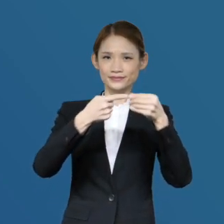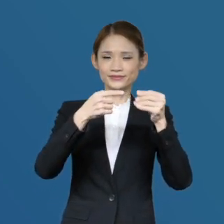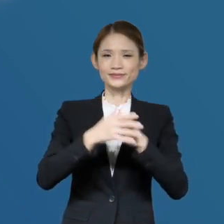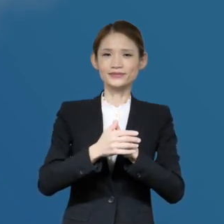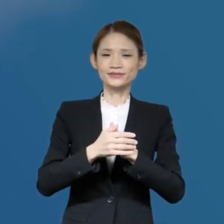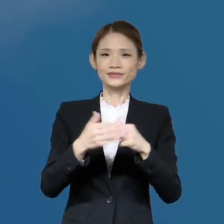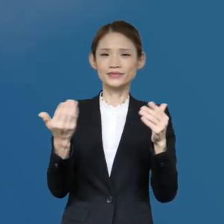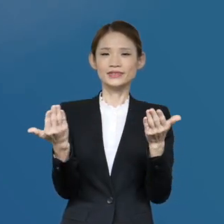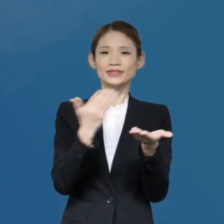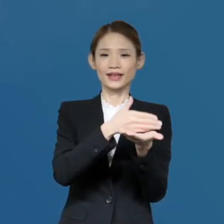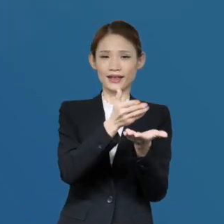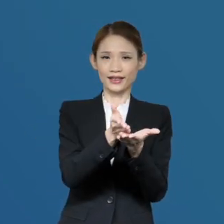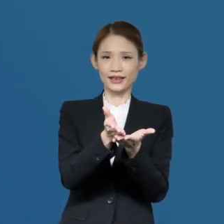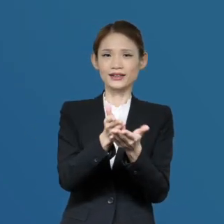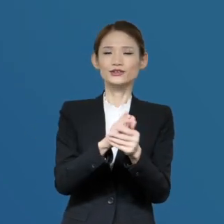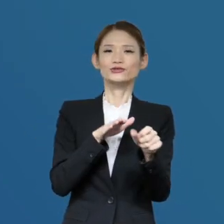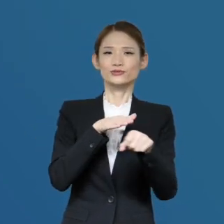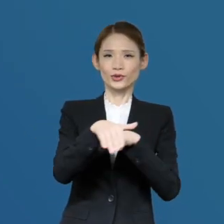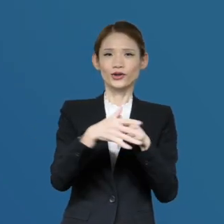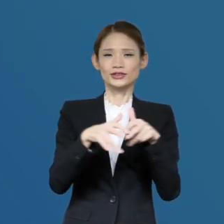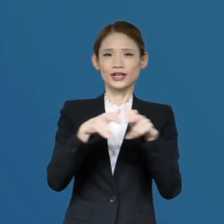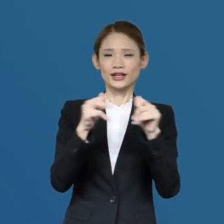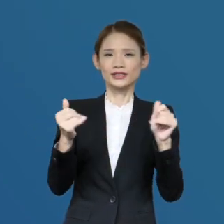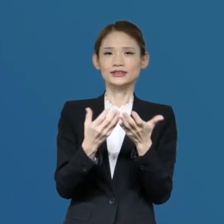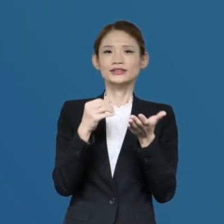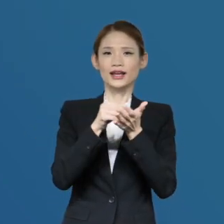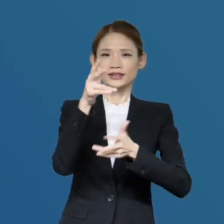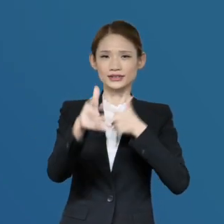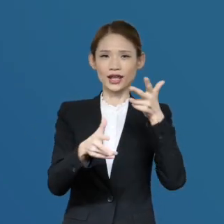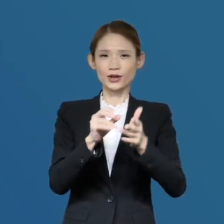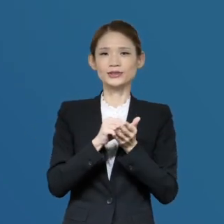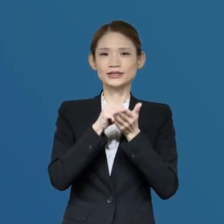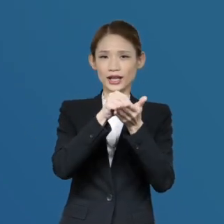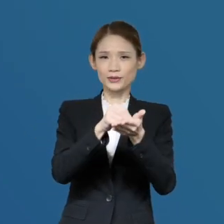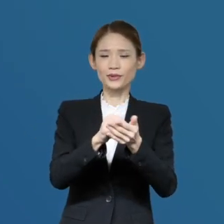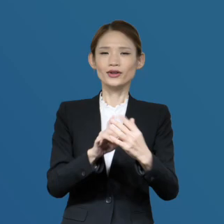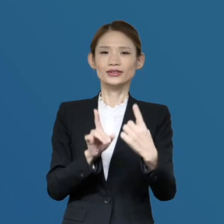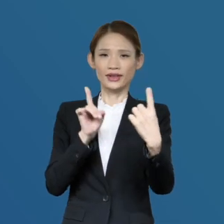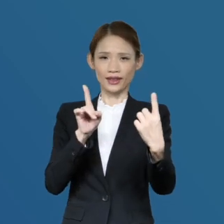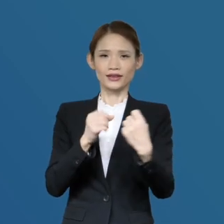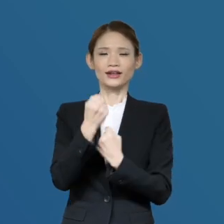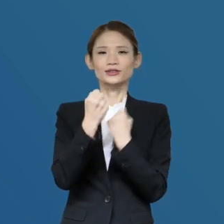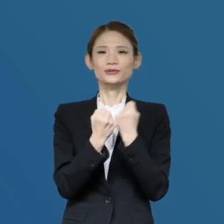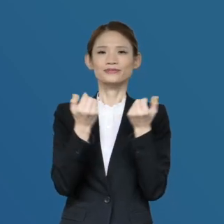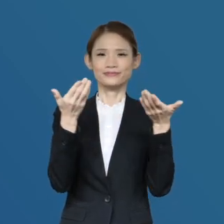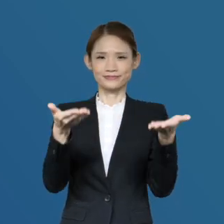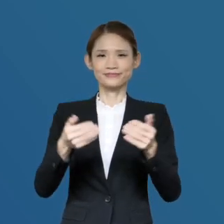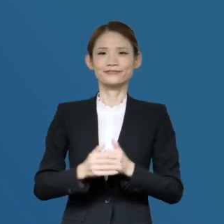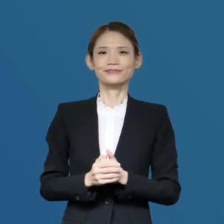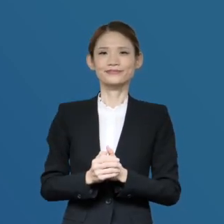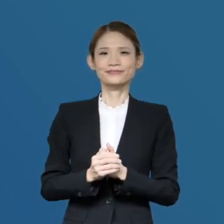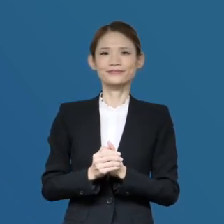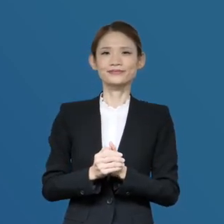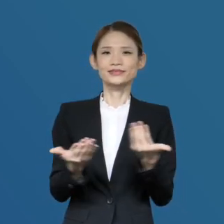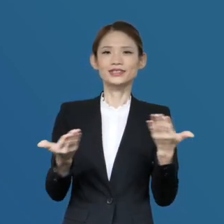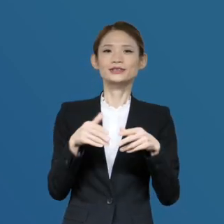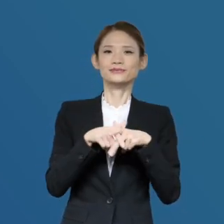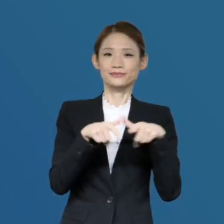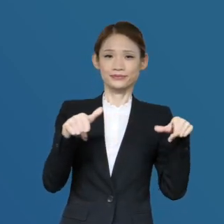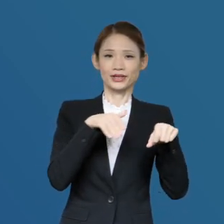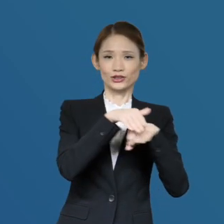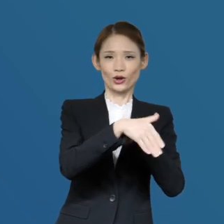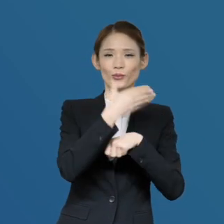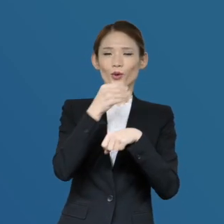먼저 각 일자리 유형별 장애인 일자리 사업 참여 신청 대상에 대해 알아보겠습니다.